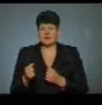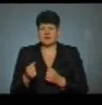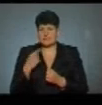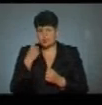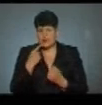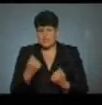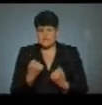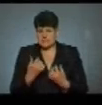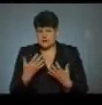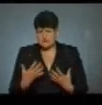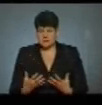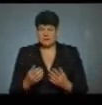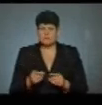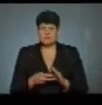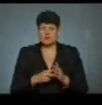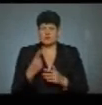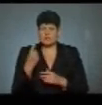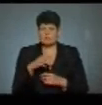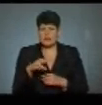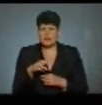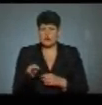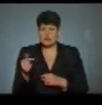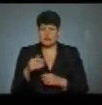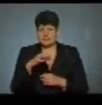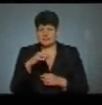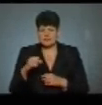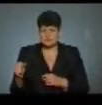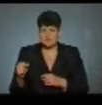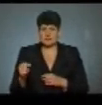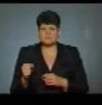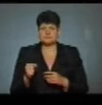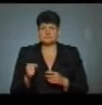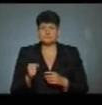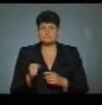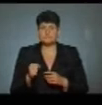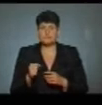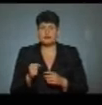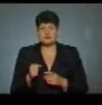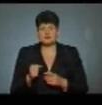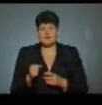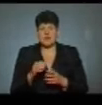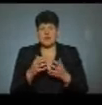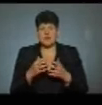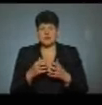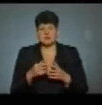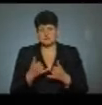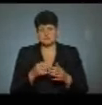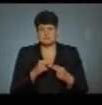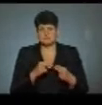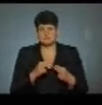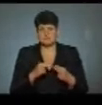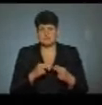Також пропонується зняти 1 мільйон гривень з апарату Тернопільської міської ради та направити на додаткові виплати